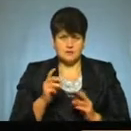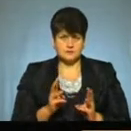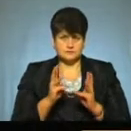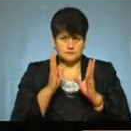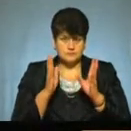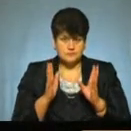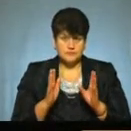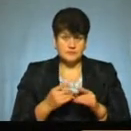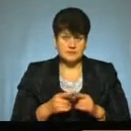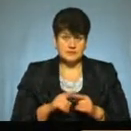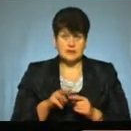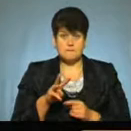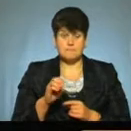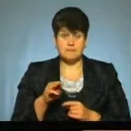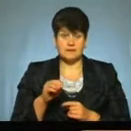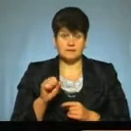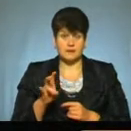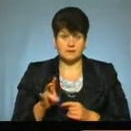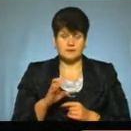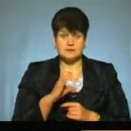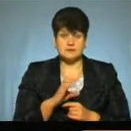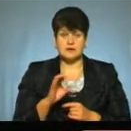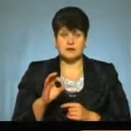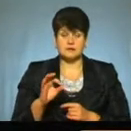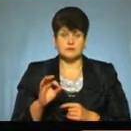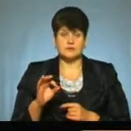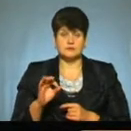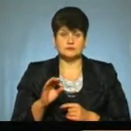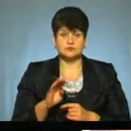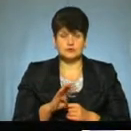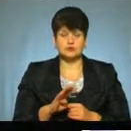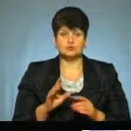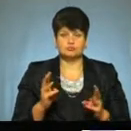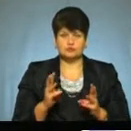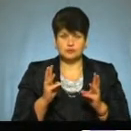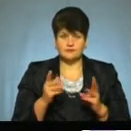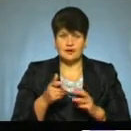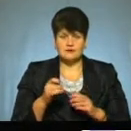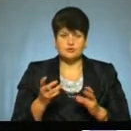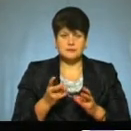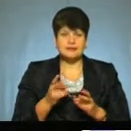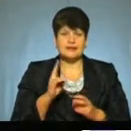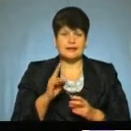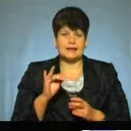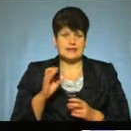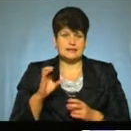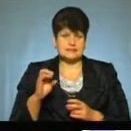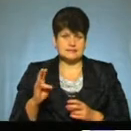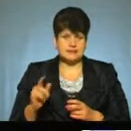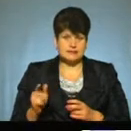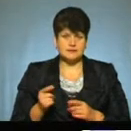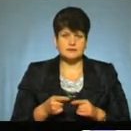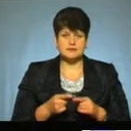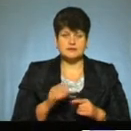це метан, формула С4, для того, щоб відбувалося згоріння газу, потрібен кисень, тобто формула